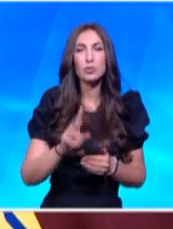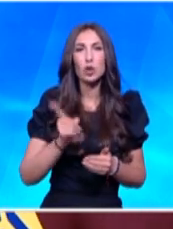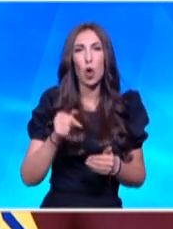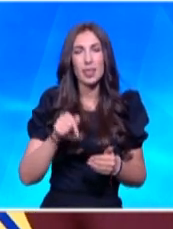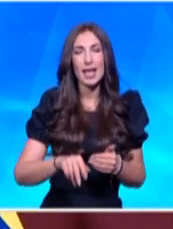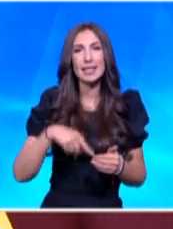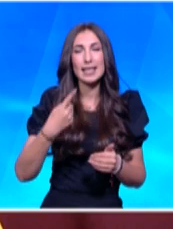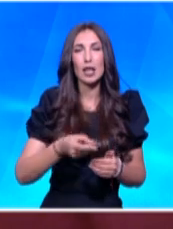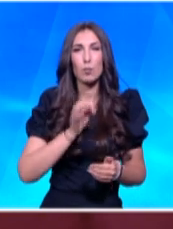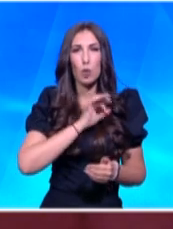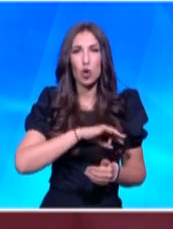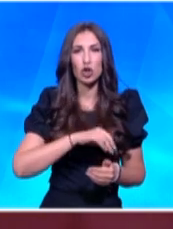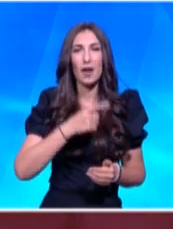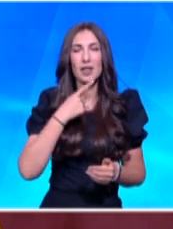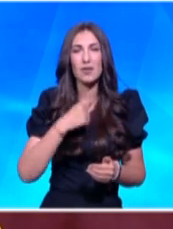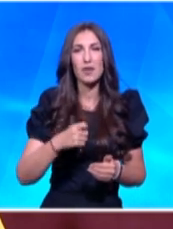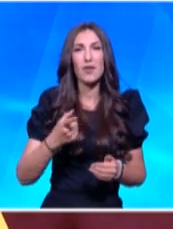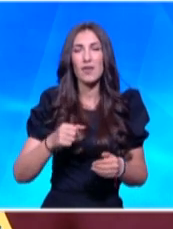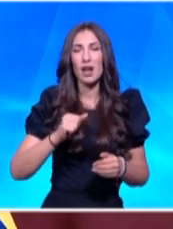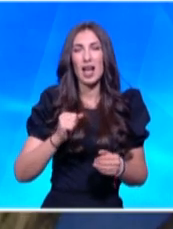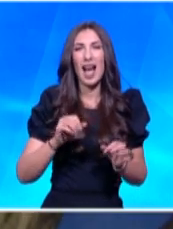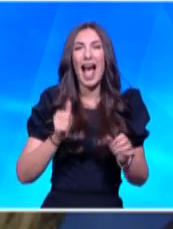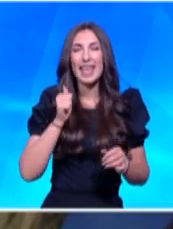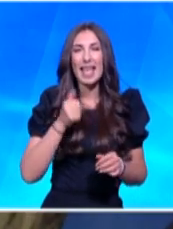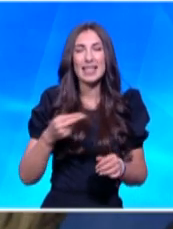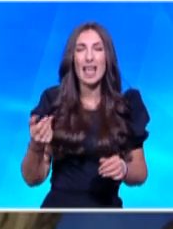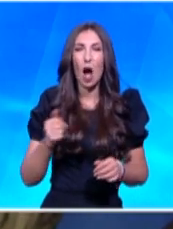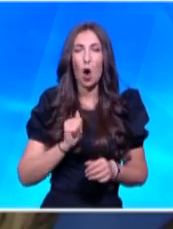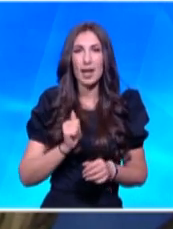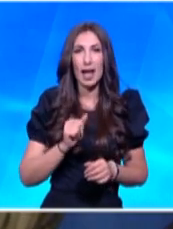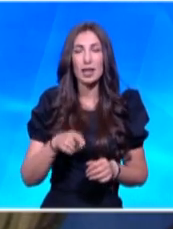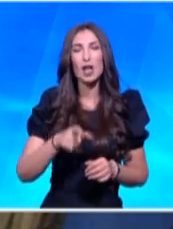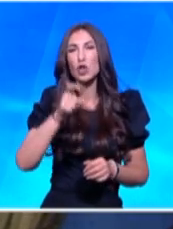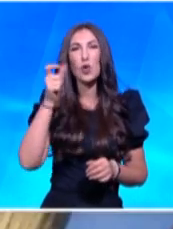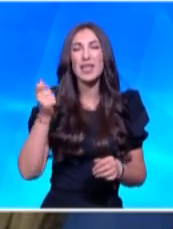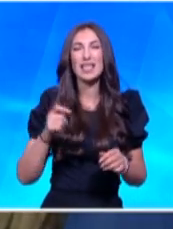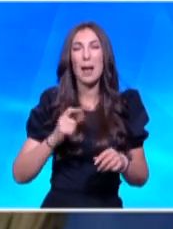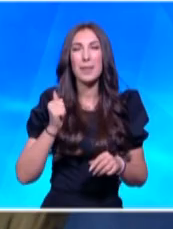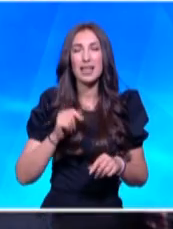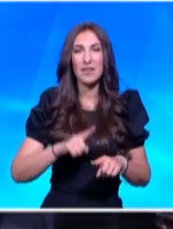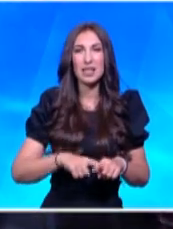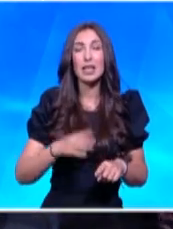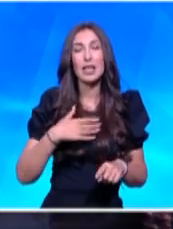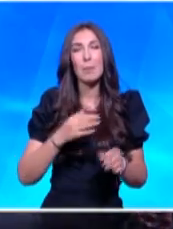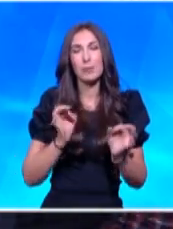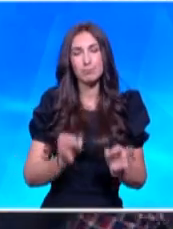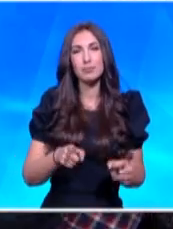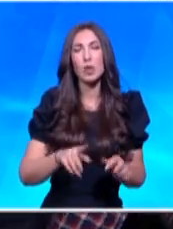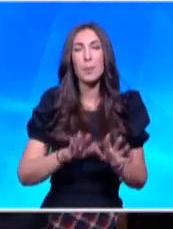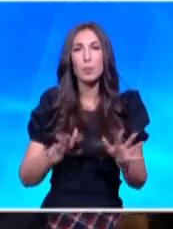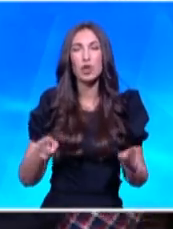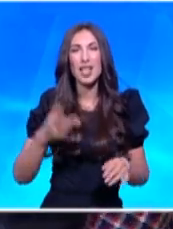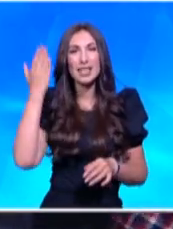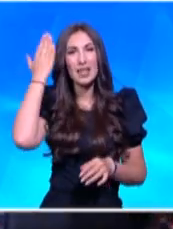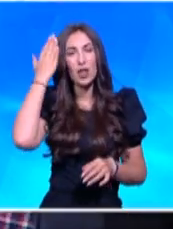след получаването му в органите на Главна дирекция охрана и ГДИН. Според Софийския апелативен съд е налице обосновано предположение за